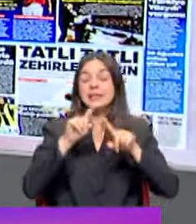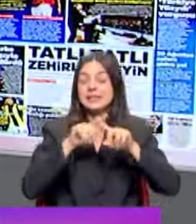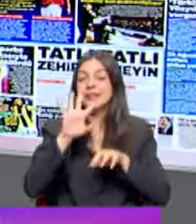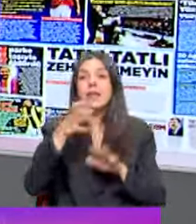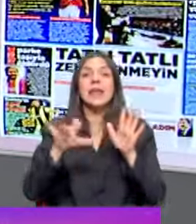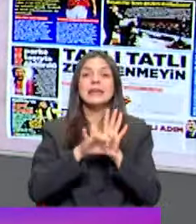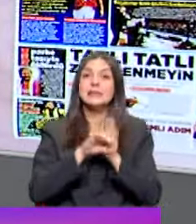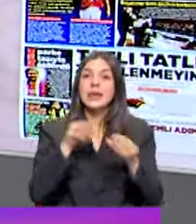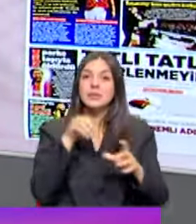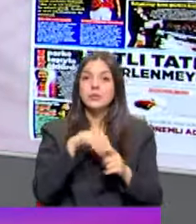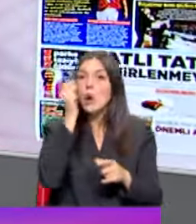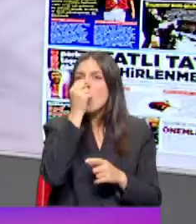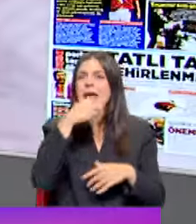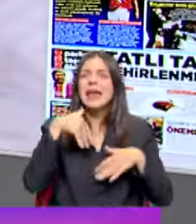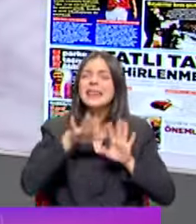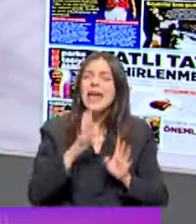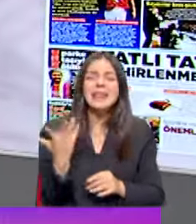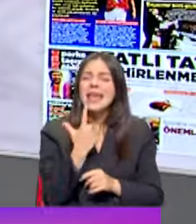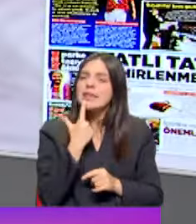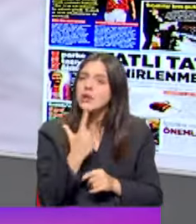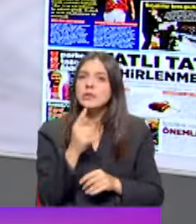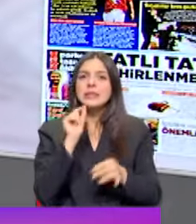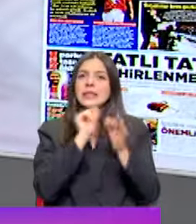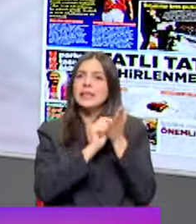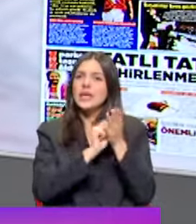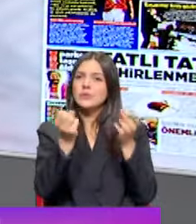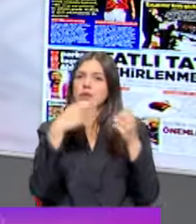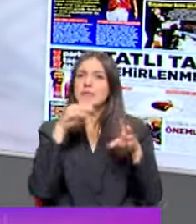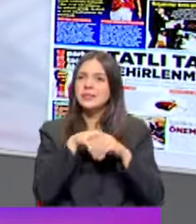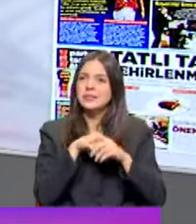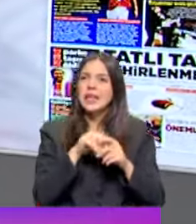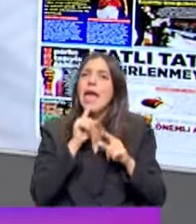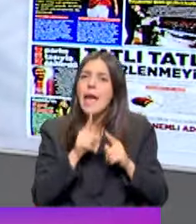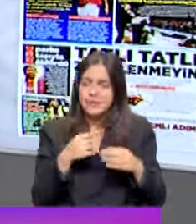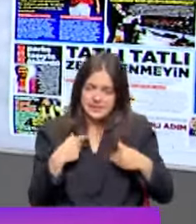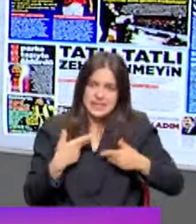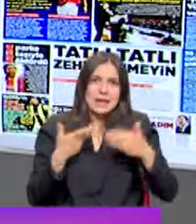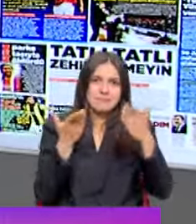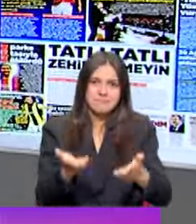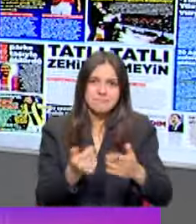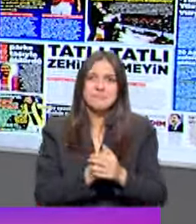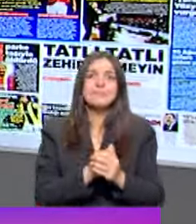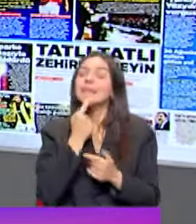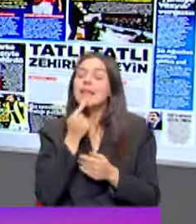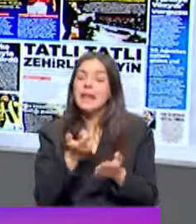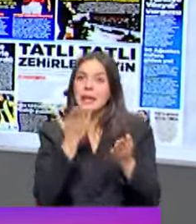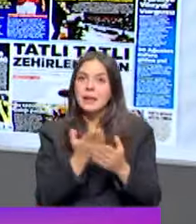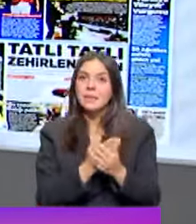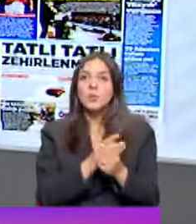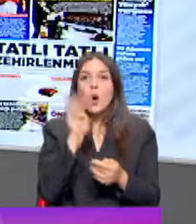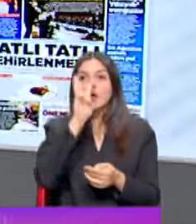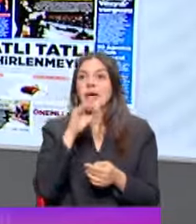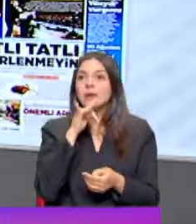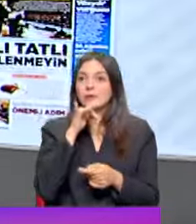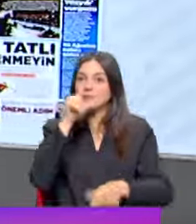üzerinden kolay değil dediğiniz ne varsa yazıp göndermeniz için emrinize amade efendim, buyursunlar diyelim. 30